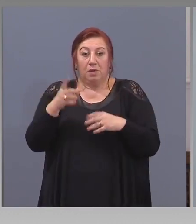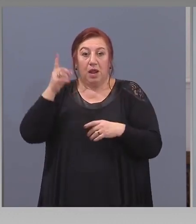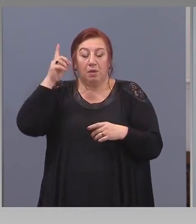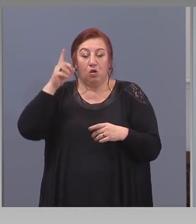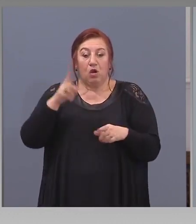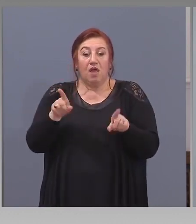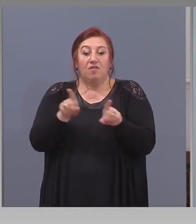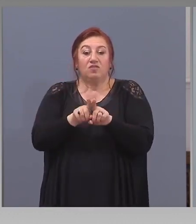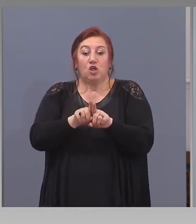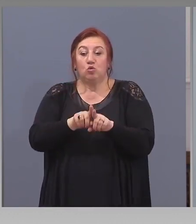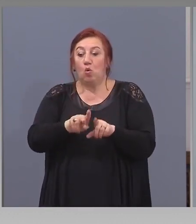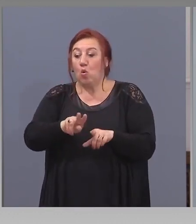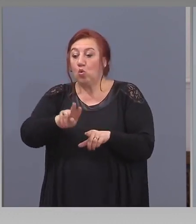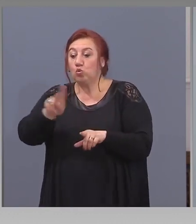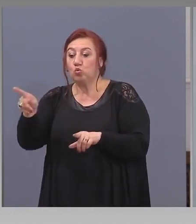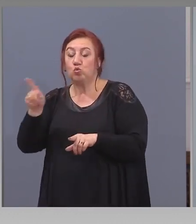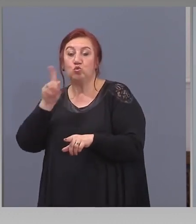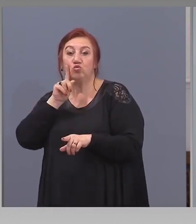същия човек.